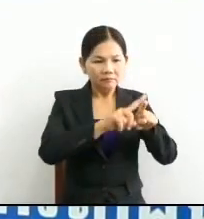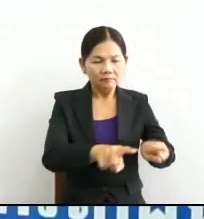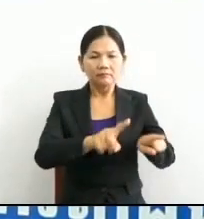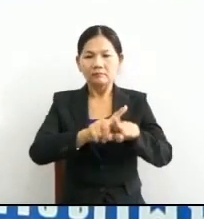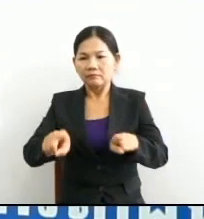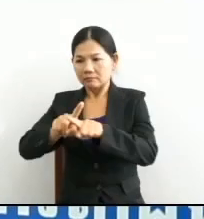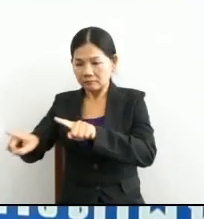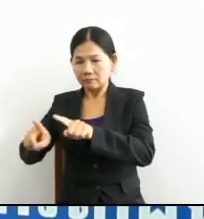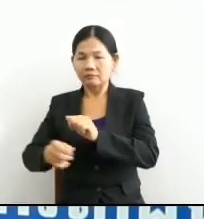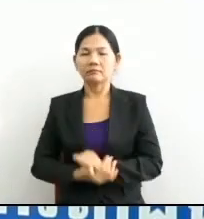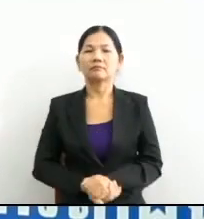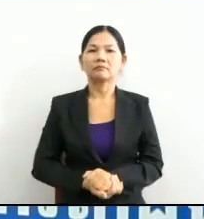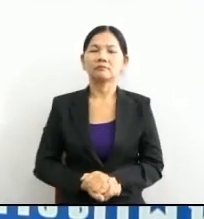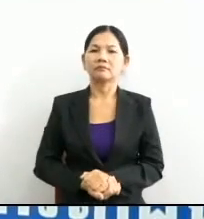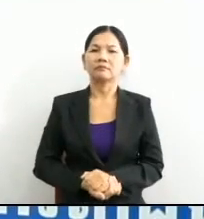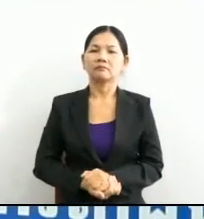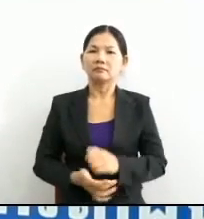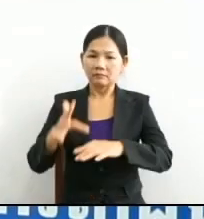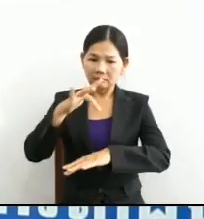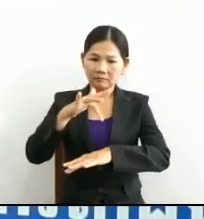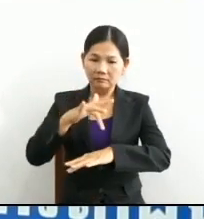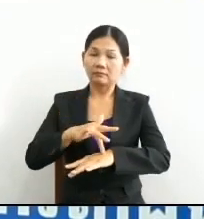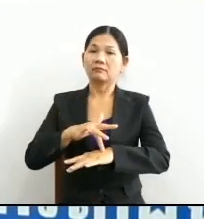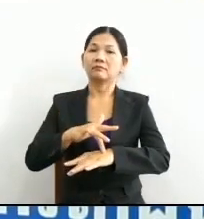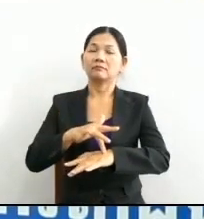phái đài ba nâng